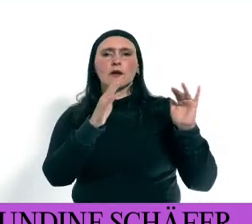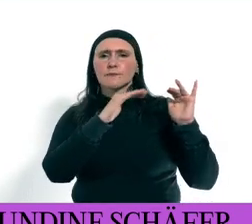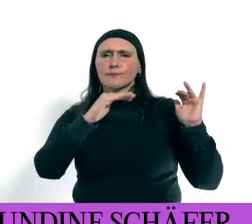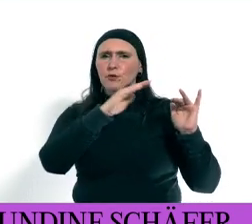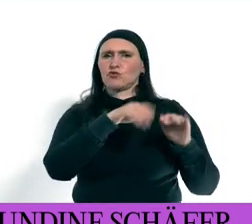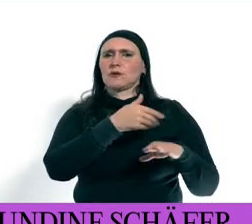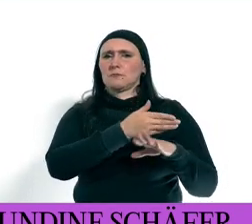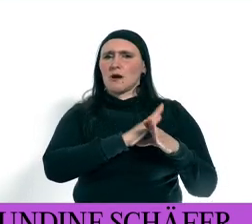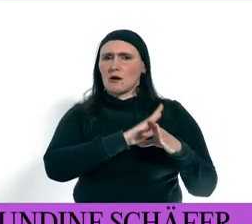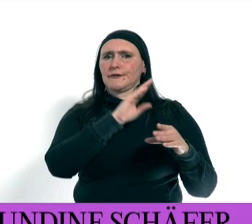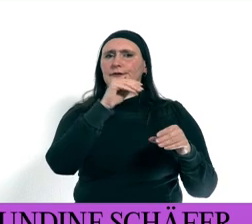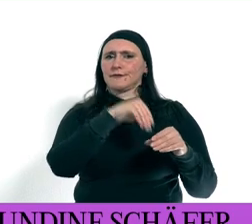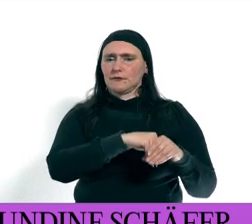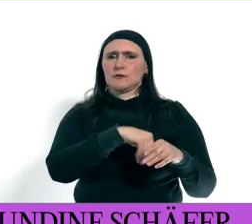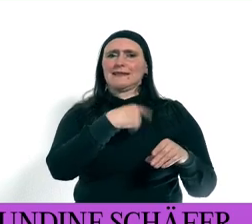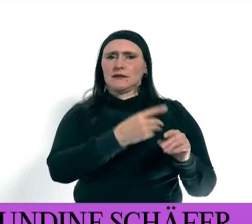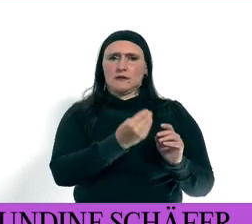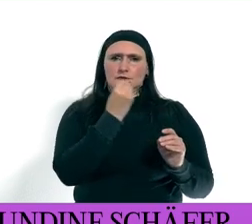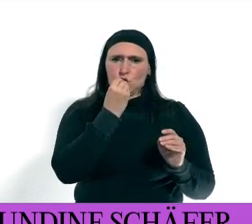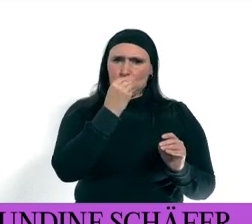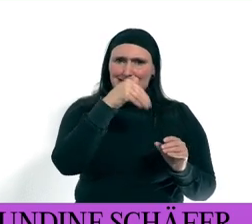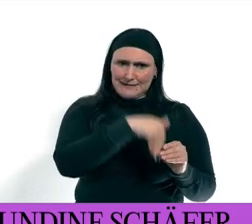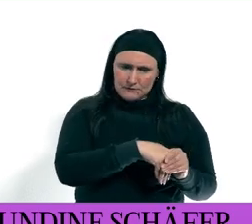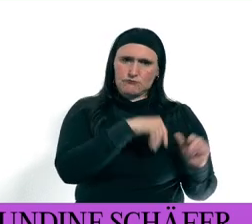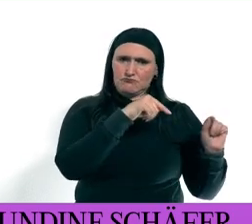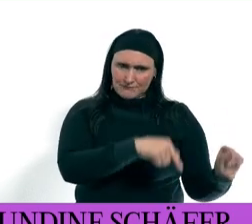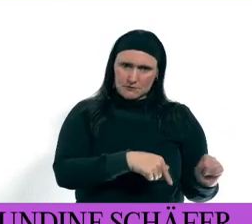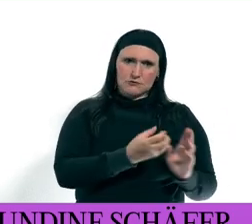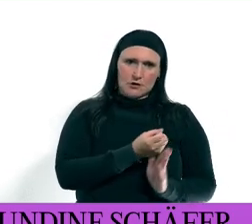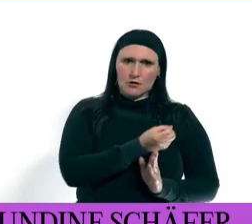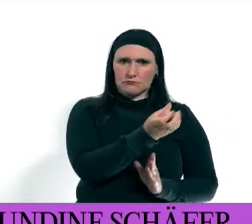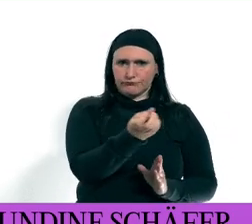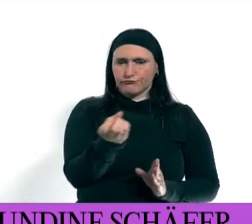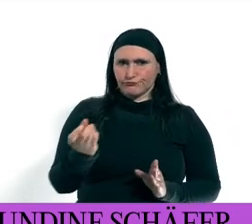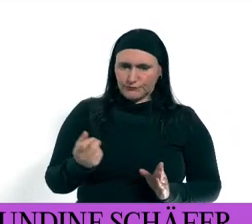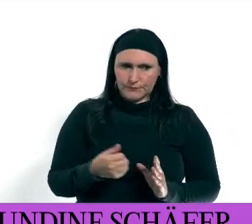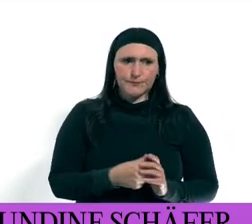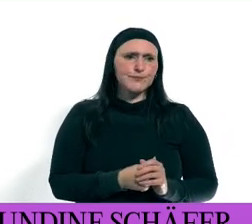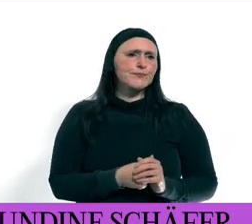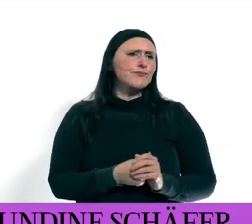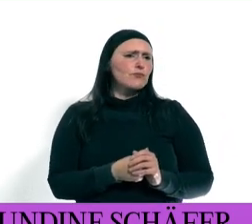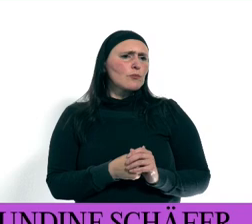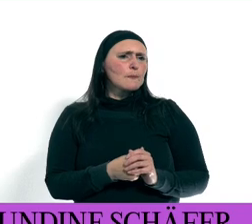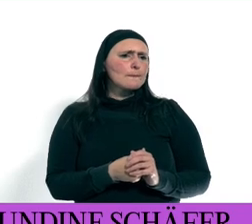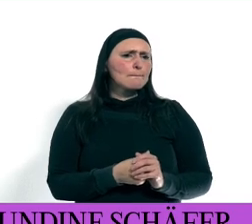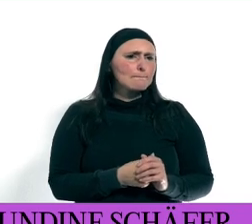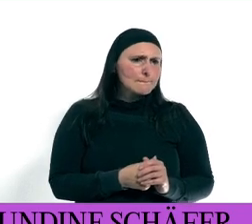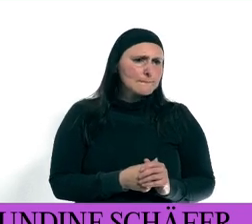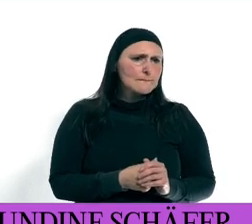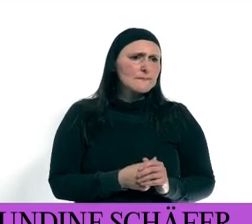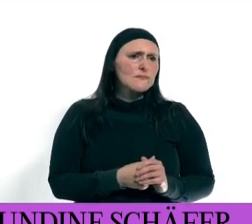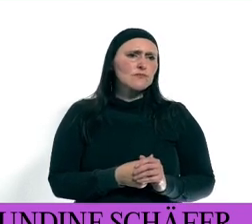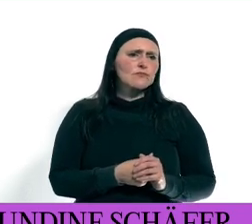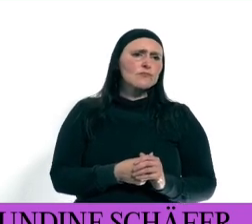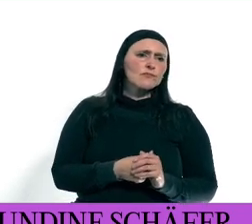lass uns hier ein Projekt auf den Weg bringen, das zu tun hat mit dem Anbau von etwas, was wir dann